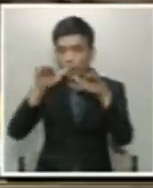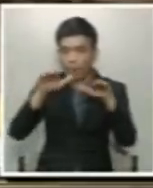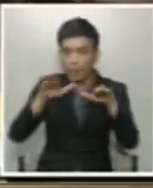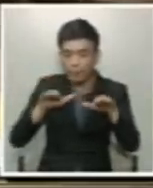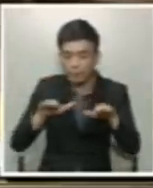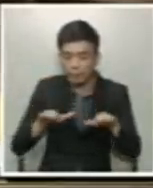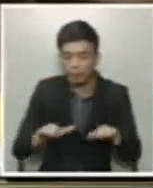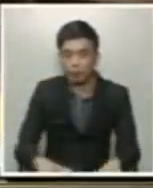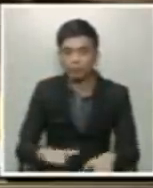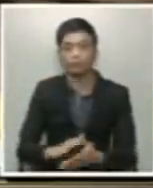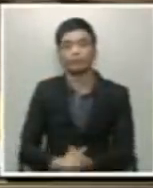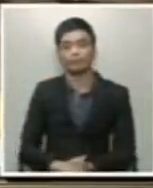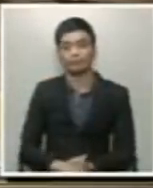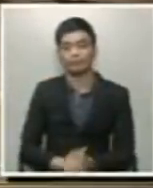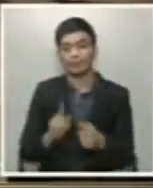ที่หนึ่งครับ